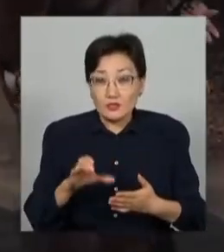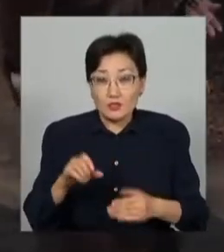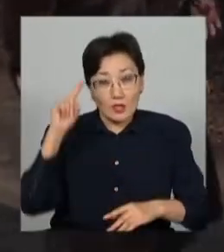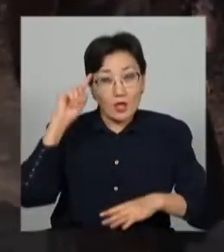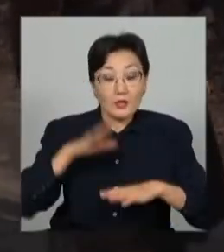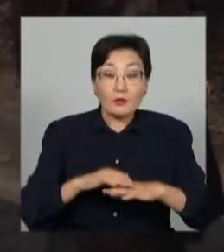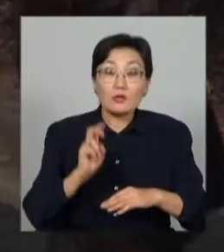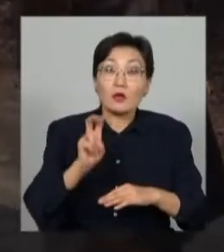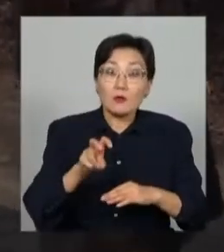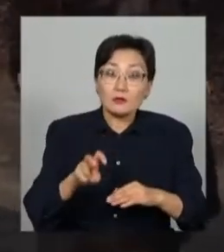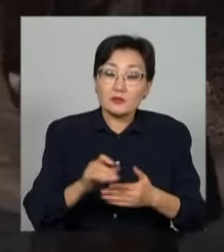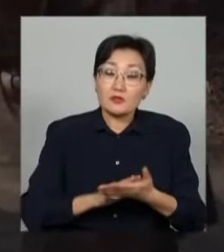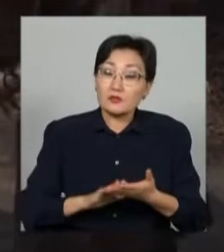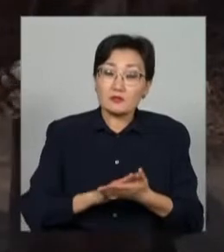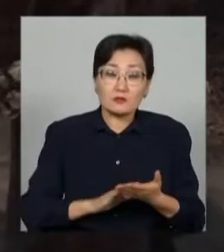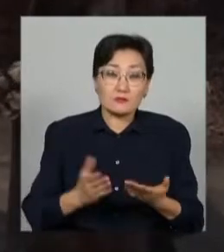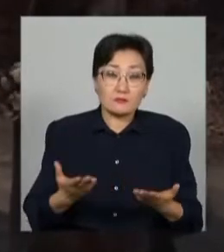бардық, ешқандай